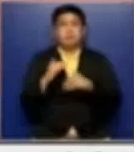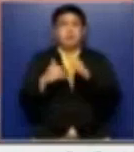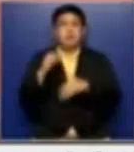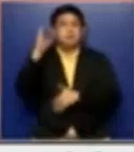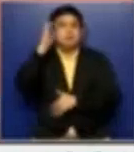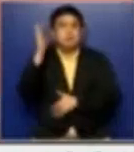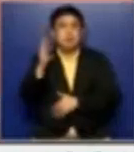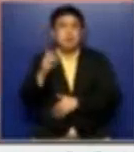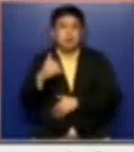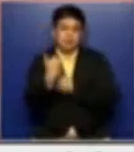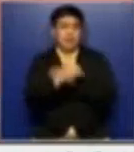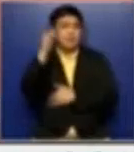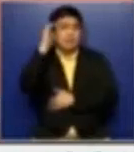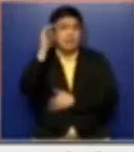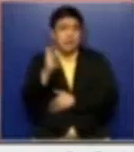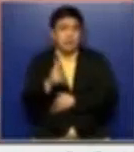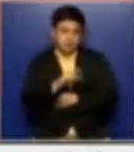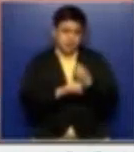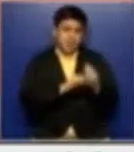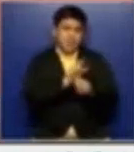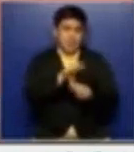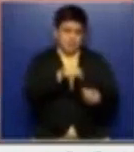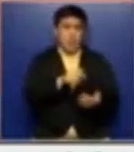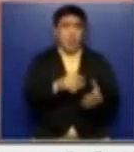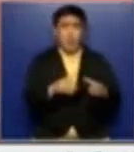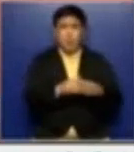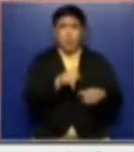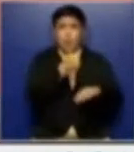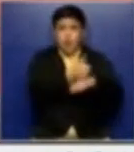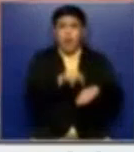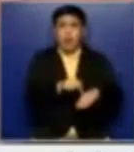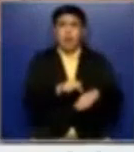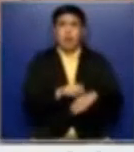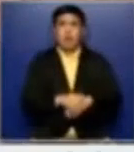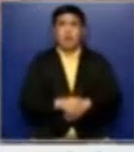อต่างชาติไม่เชื่อมั่นทีมเศรษฐกิจที่ต้องปรับก่อนคือ